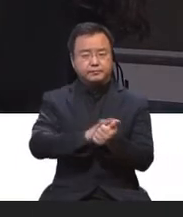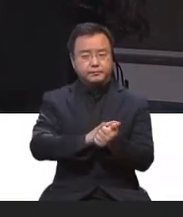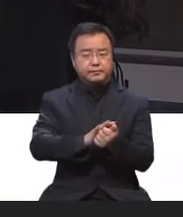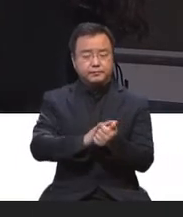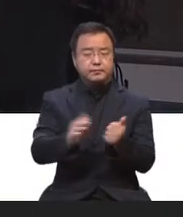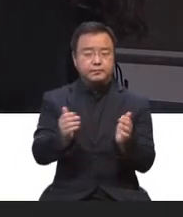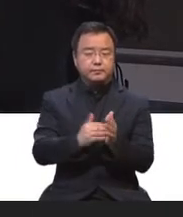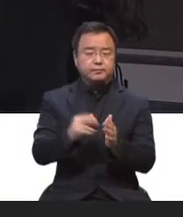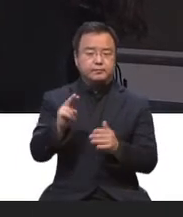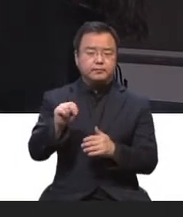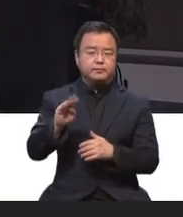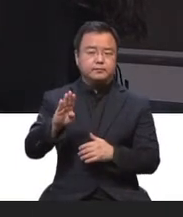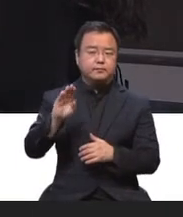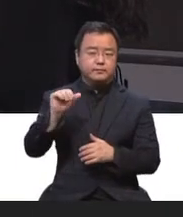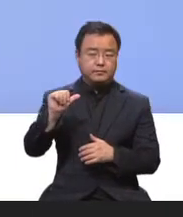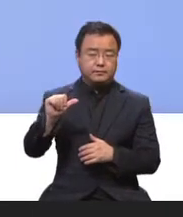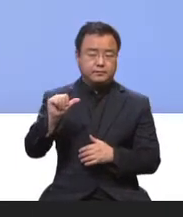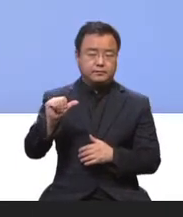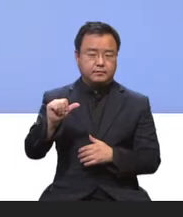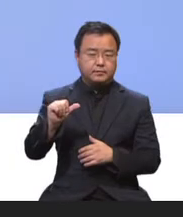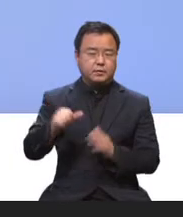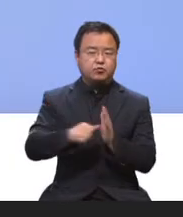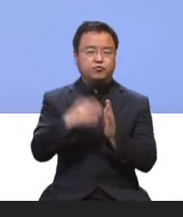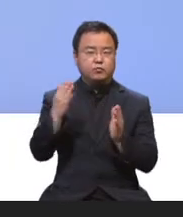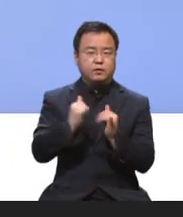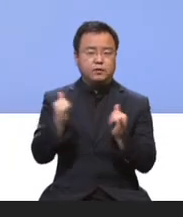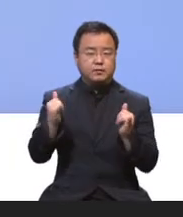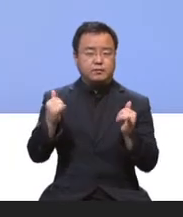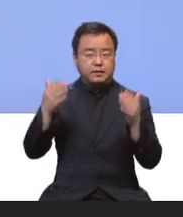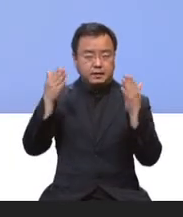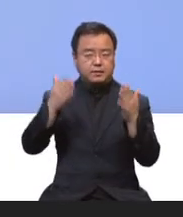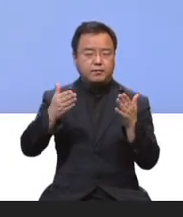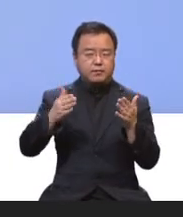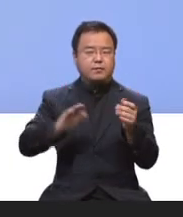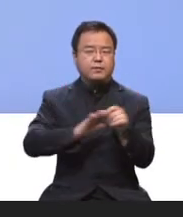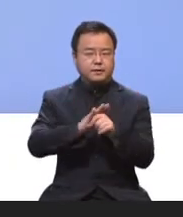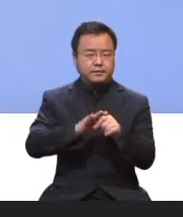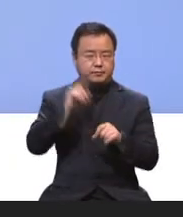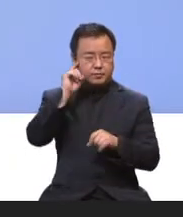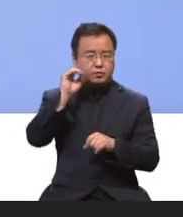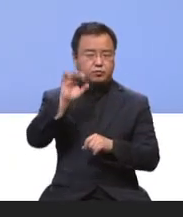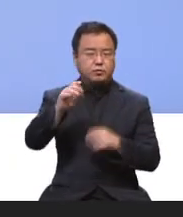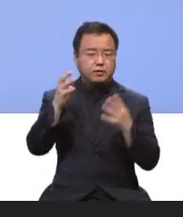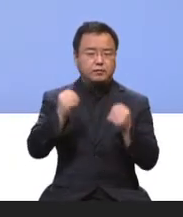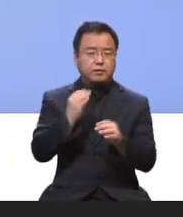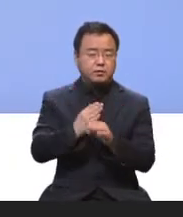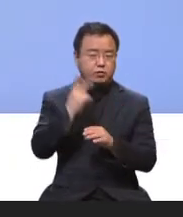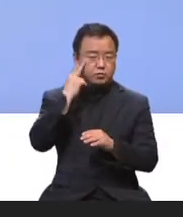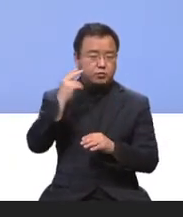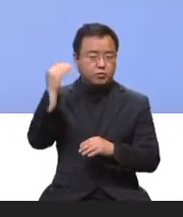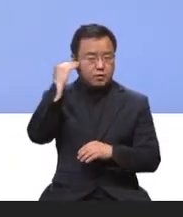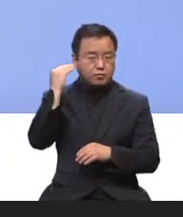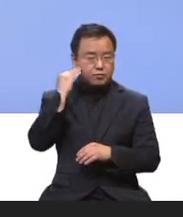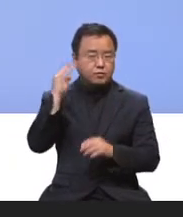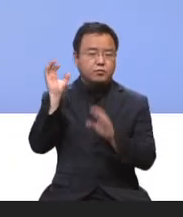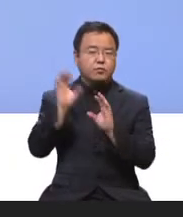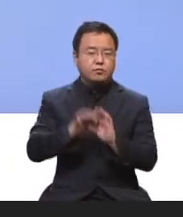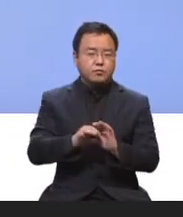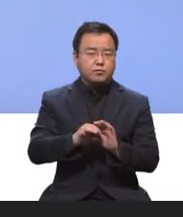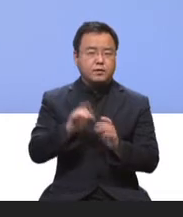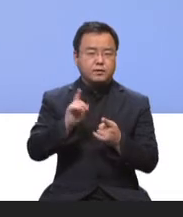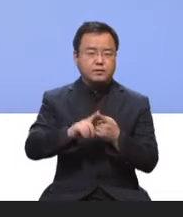이런 NBA의 전설을 향한 전 세계적인 애도가 계속해서 이어지고 있는데요. 미국은 물론이고 한국에서도 계속